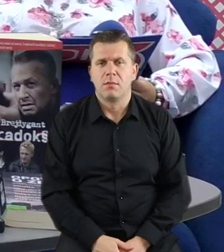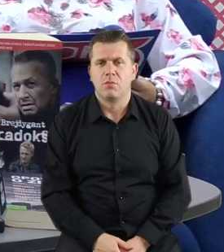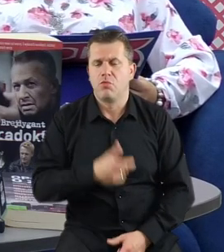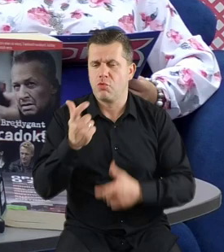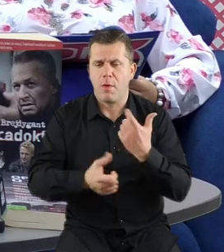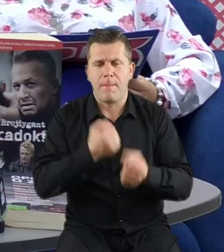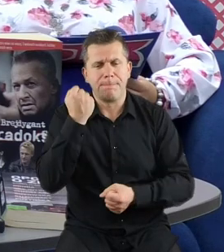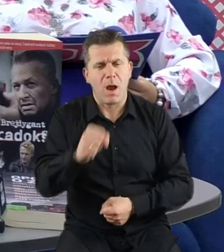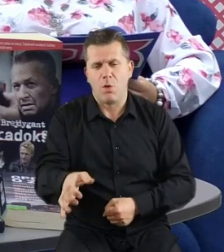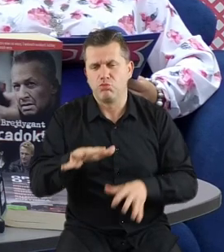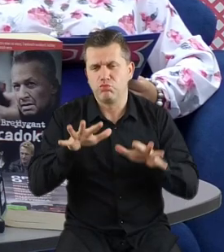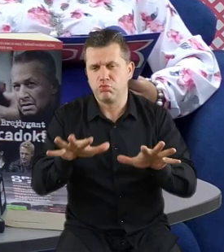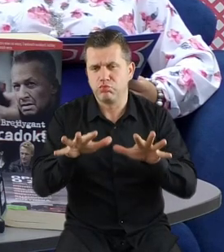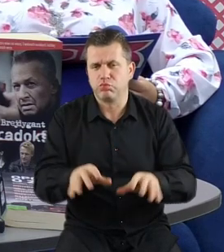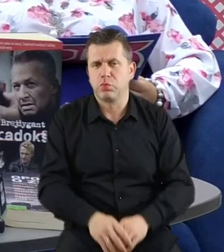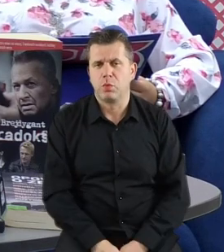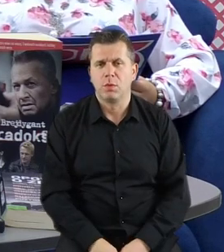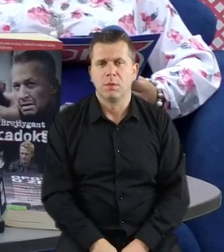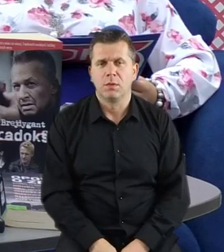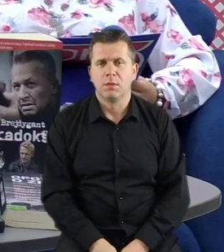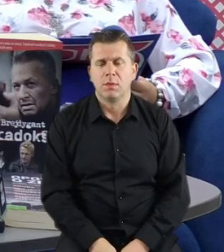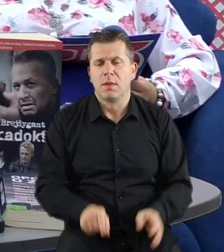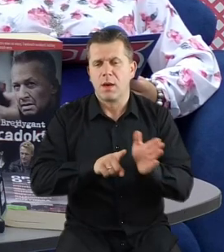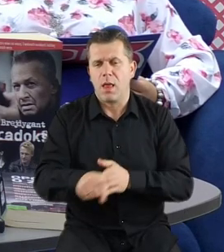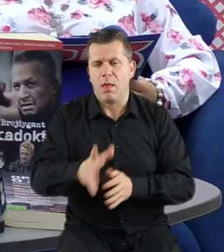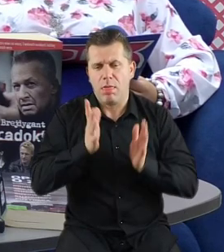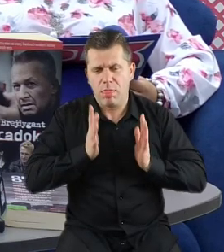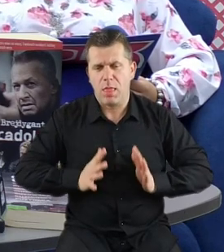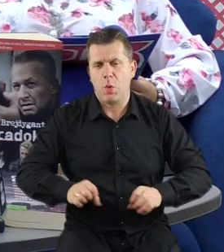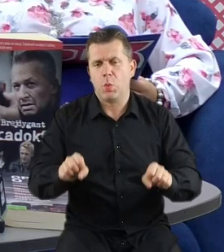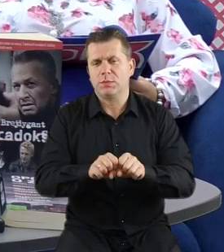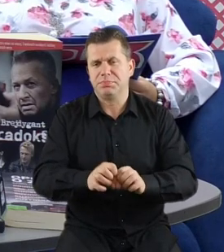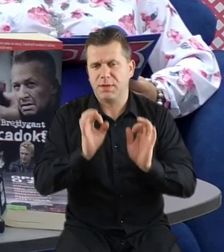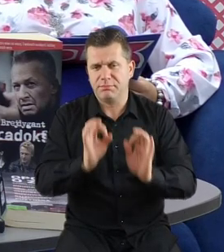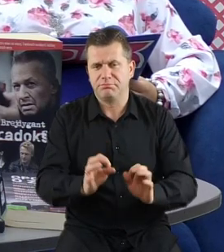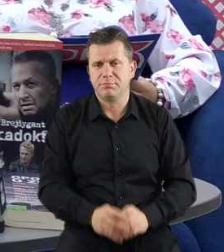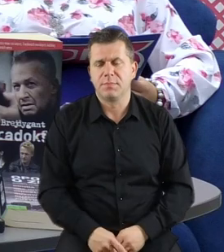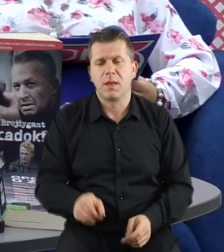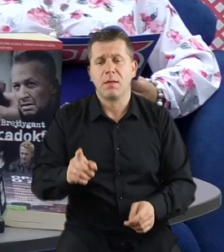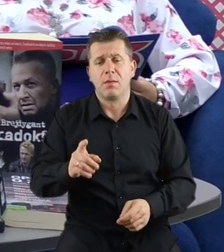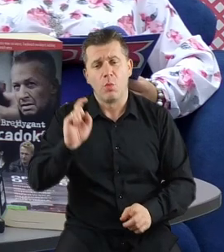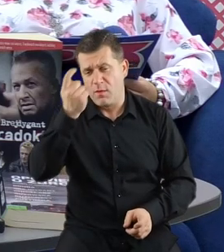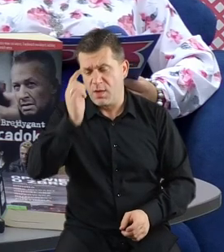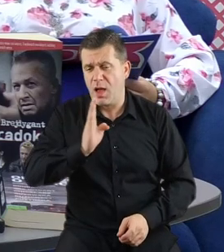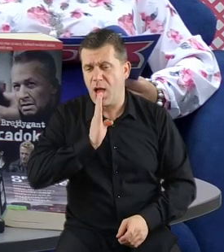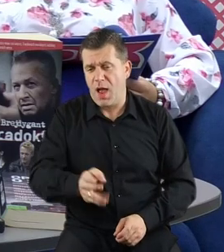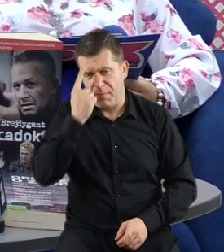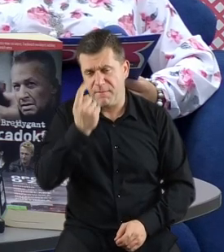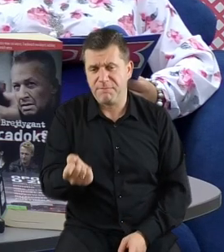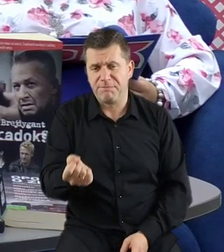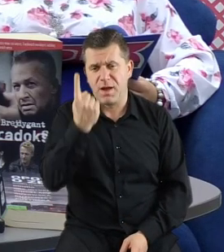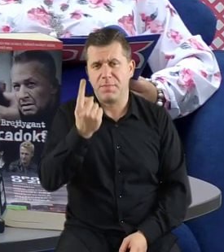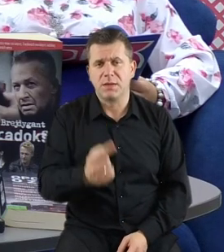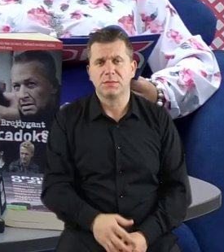robi się tego bardzo dużo, w związku z tym dla usprawnienia, głównie nie ukrywam, Amerykanie powymyślali różne takie